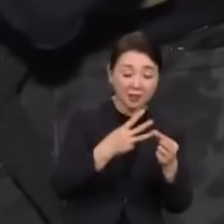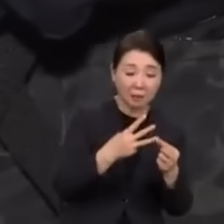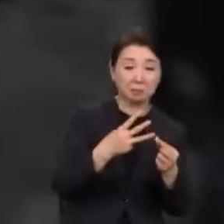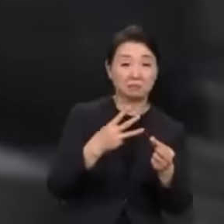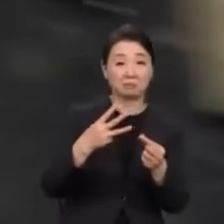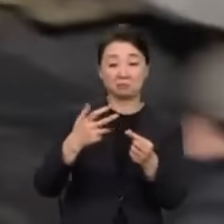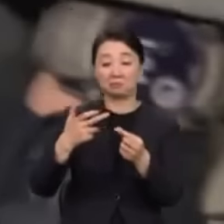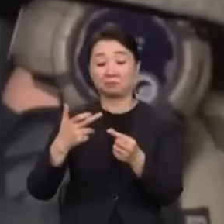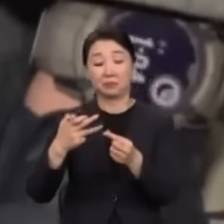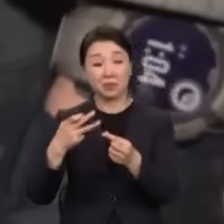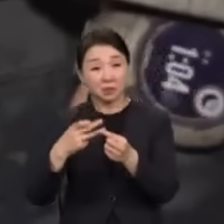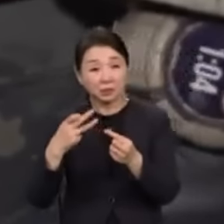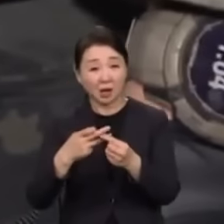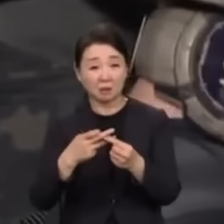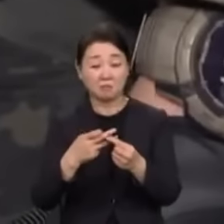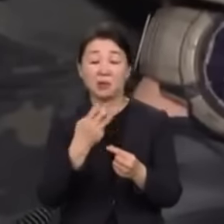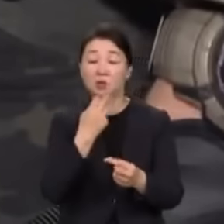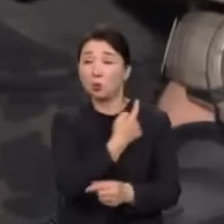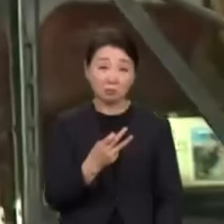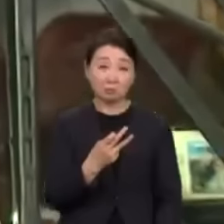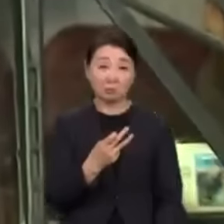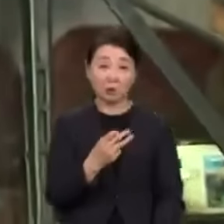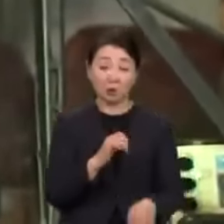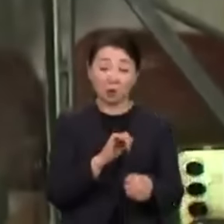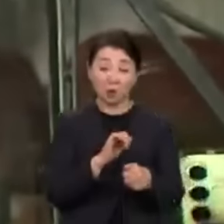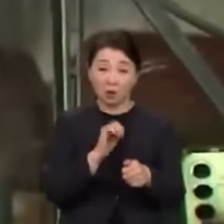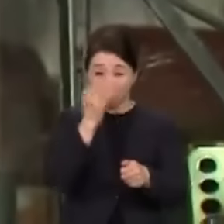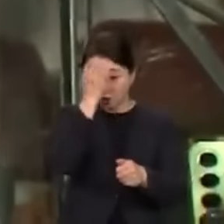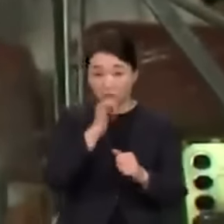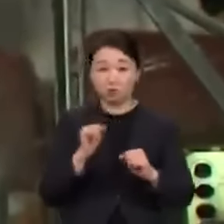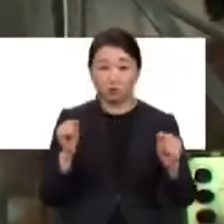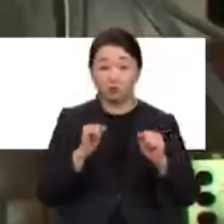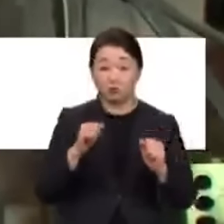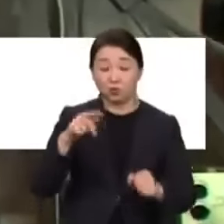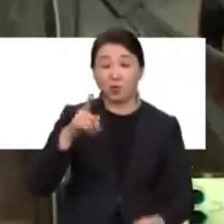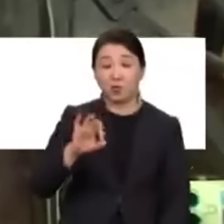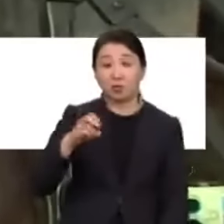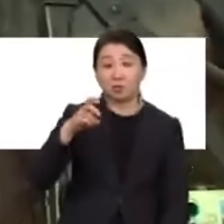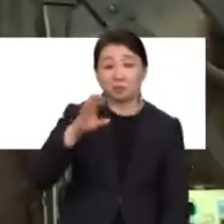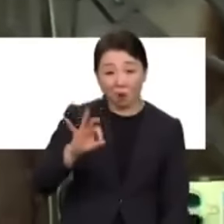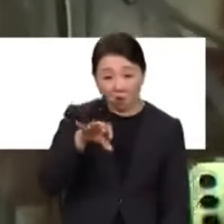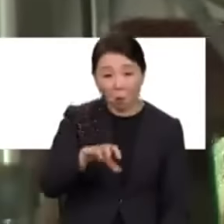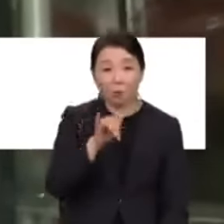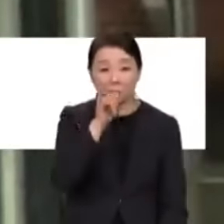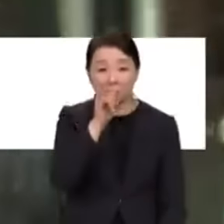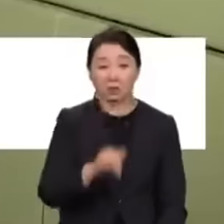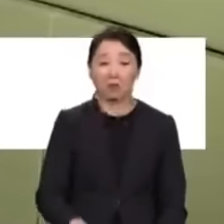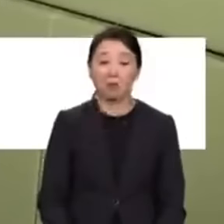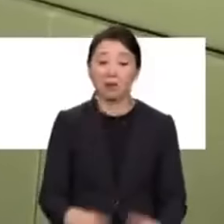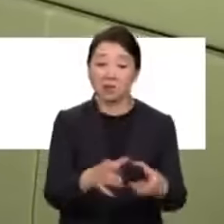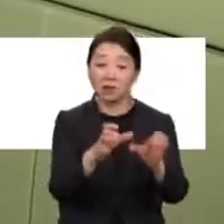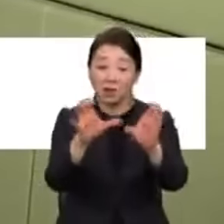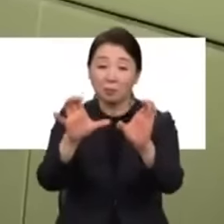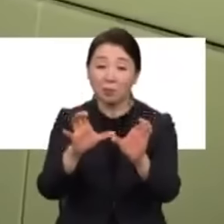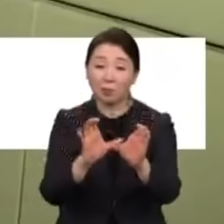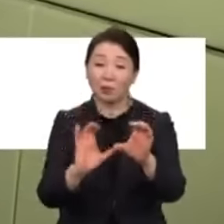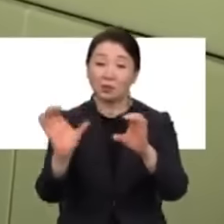서울로 진공한다는 계획이었다는 겁니다. 여단들로 지원 계획이 다